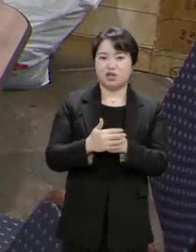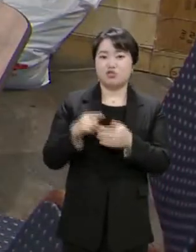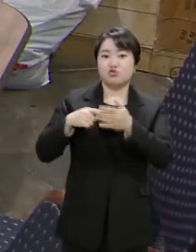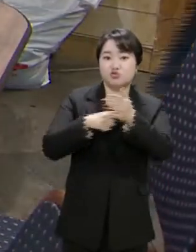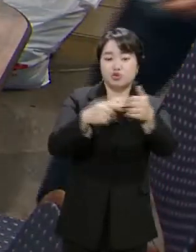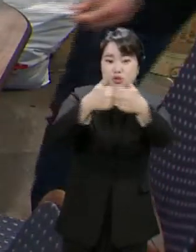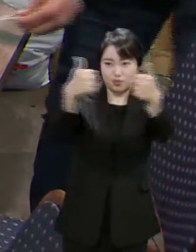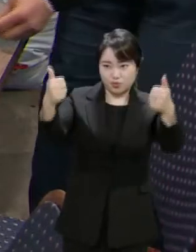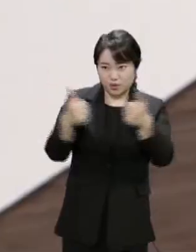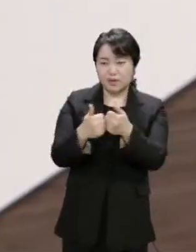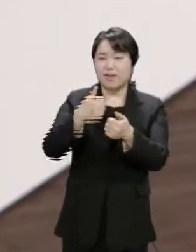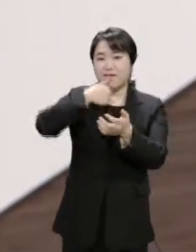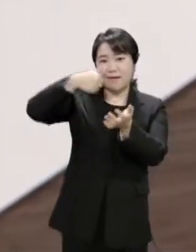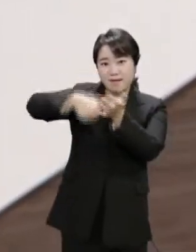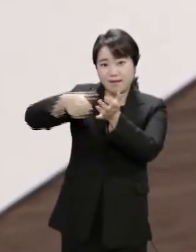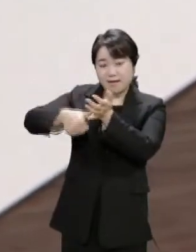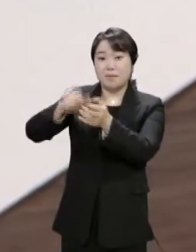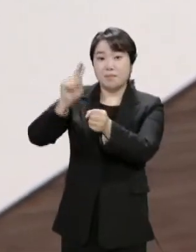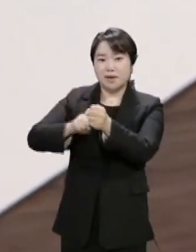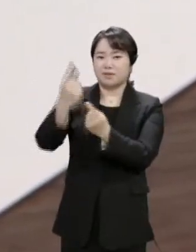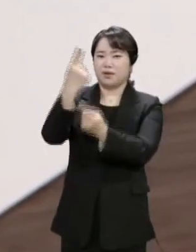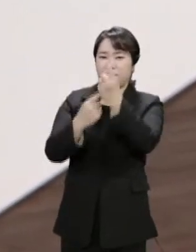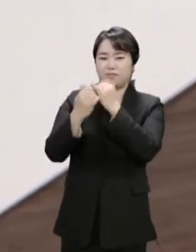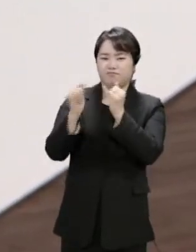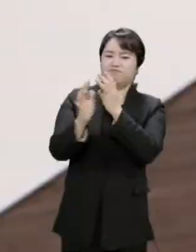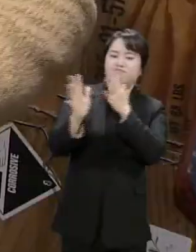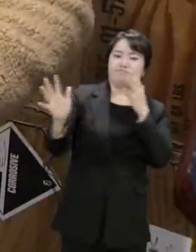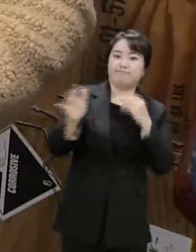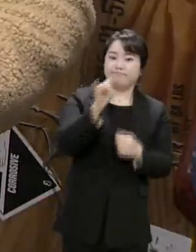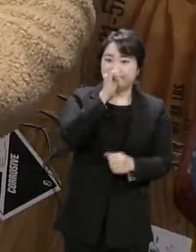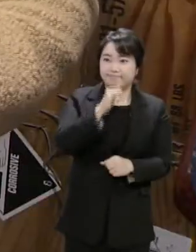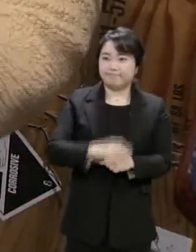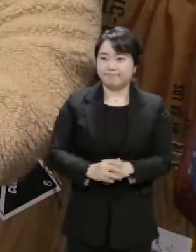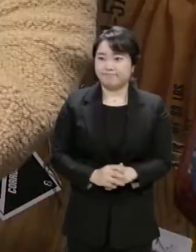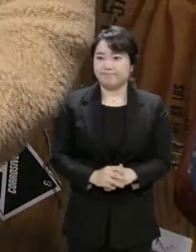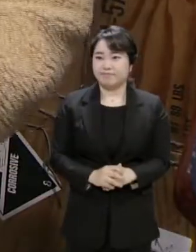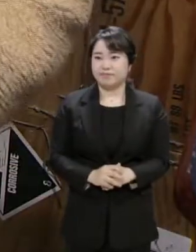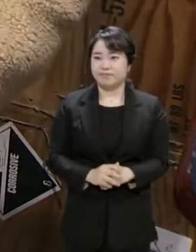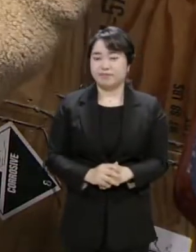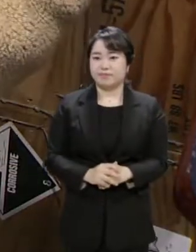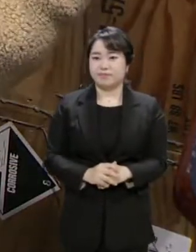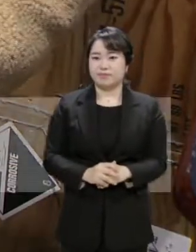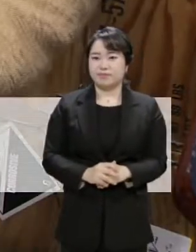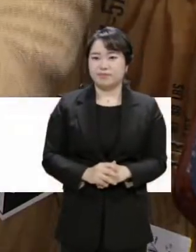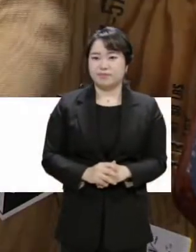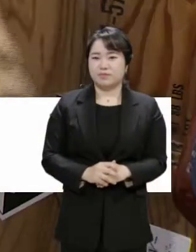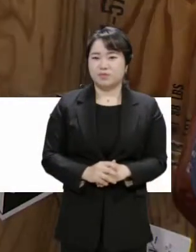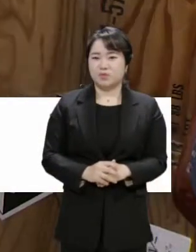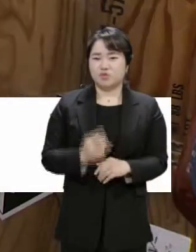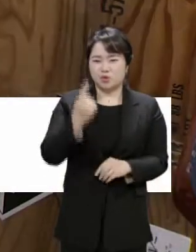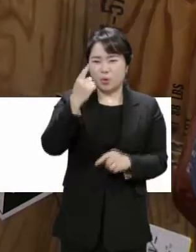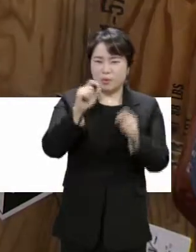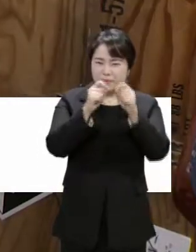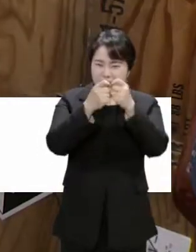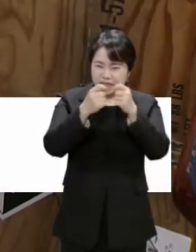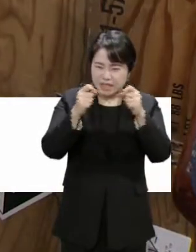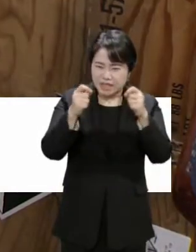사무실에는 동의서에 서명하기 위한 주민들의 발길이 이어집니다. 위에 좀 길하고 이런 것도 좀